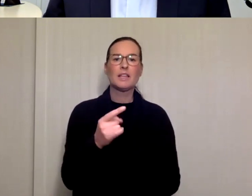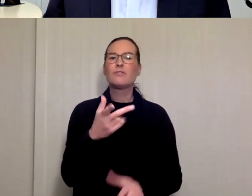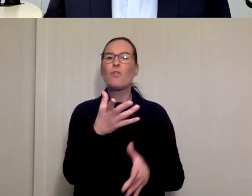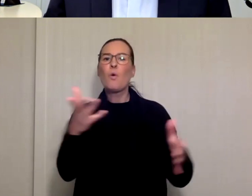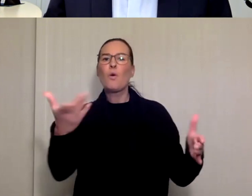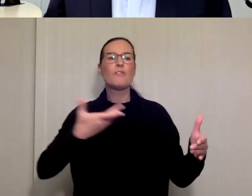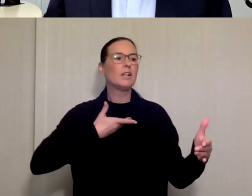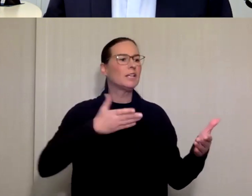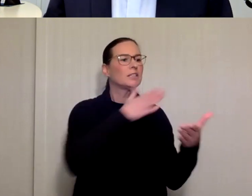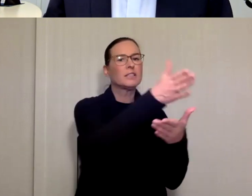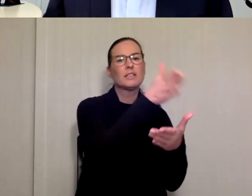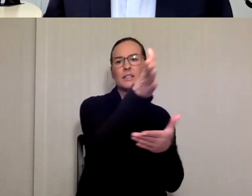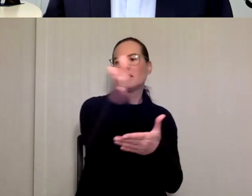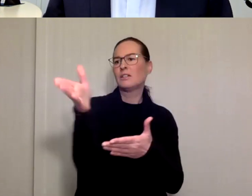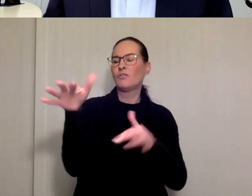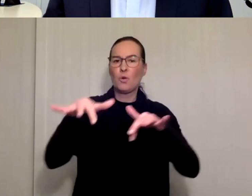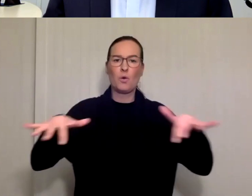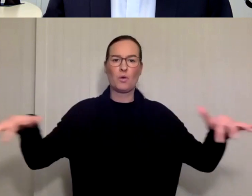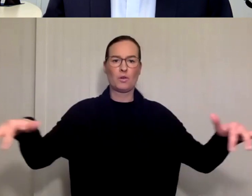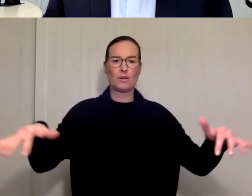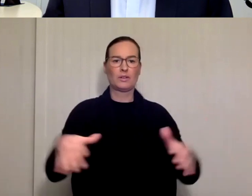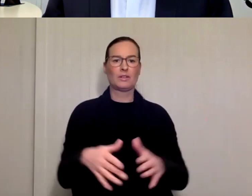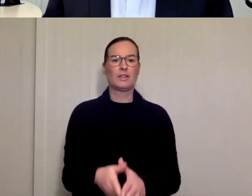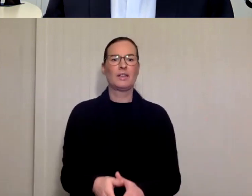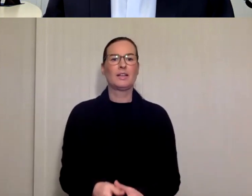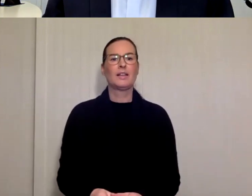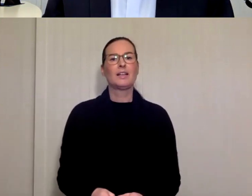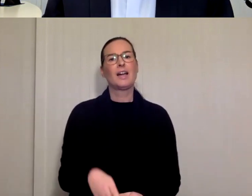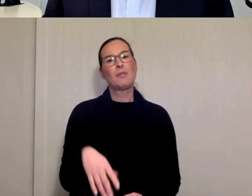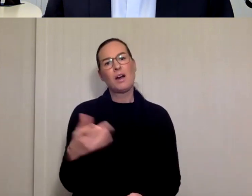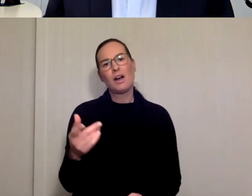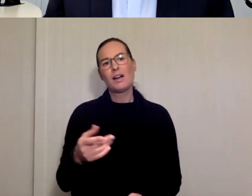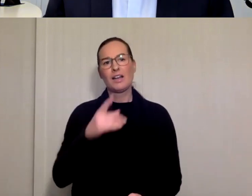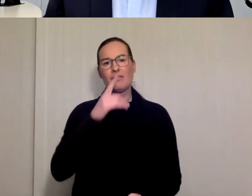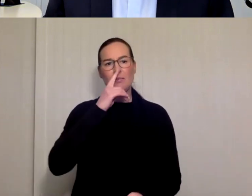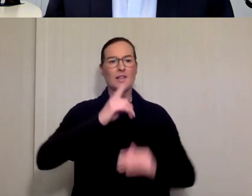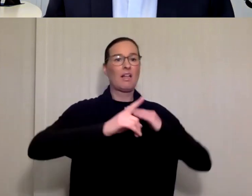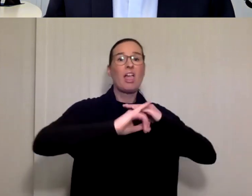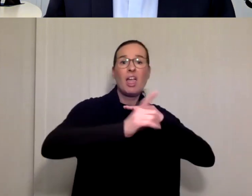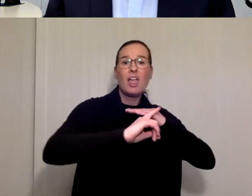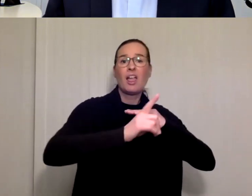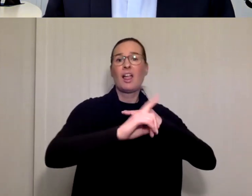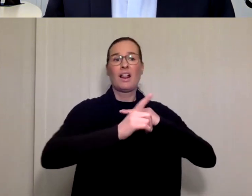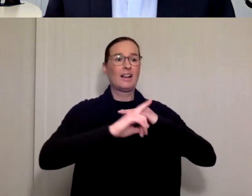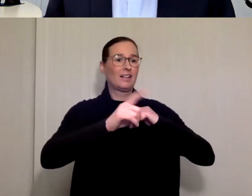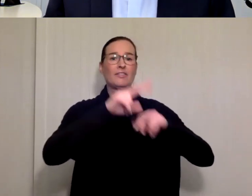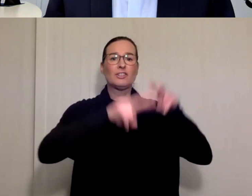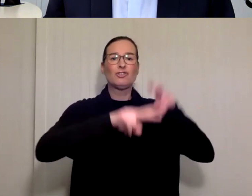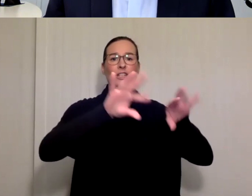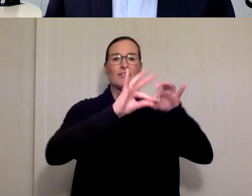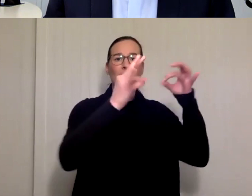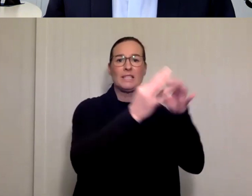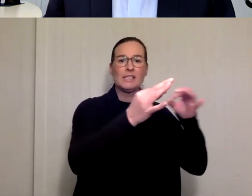aufhält. Ich glaube, bei der Idealisierung, dann hetzt man von A zu B, muss man aufpassen, dass man, bezogen jetzt auf